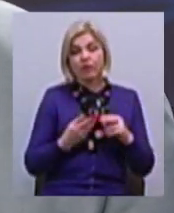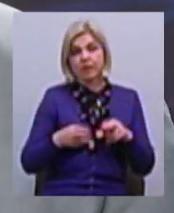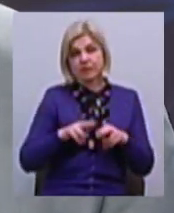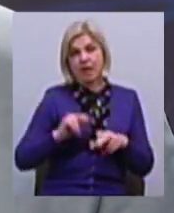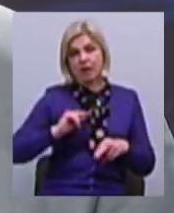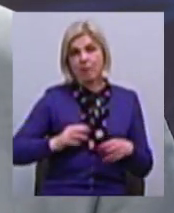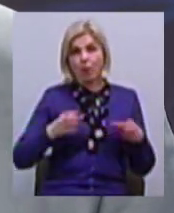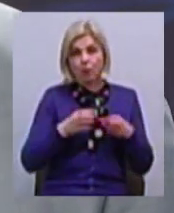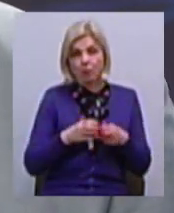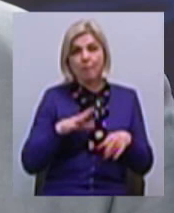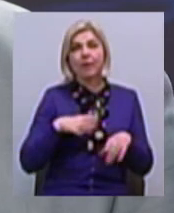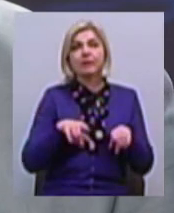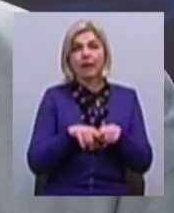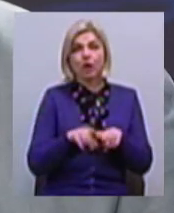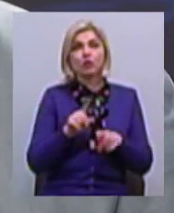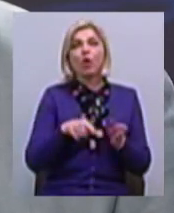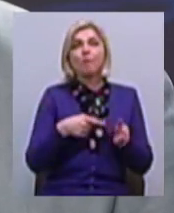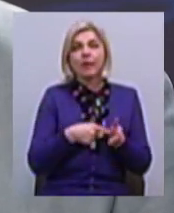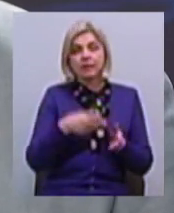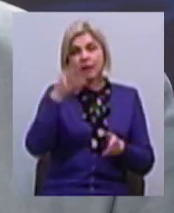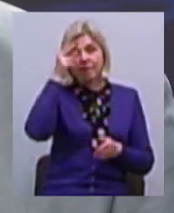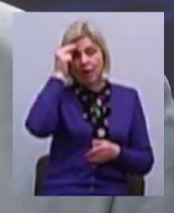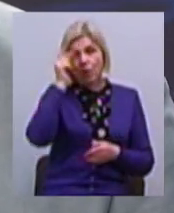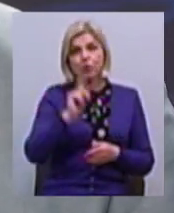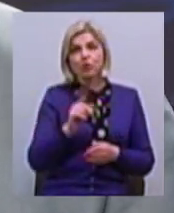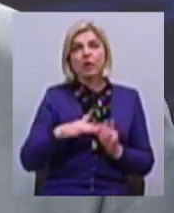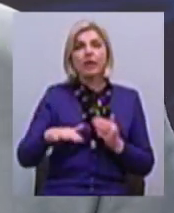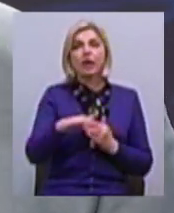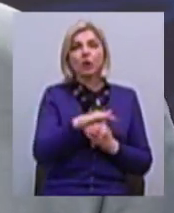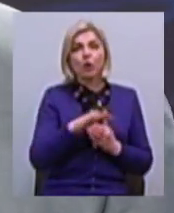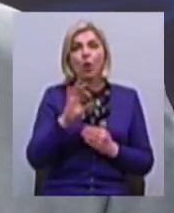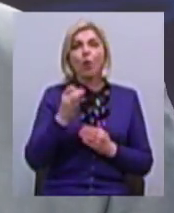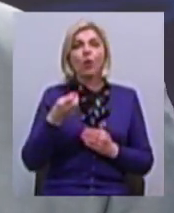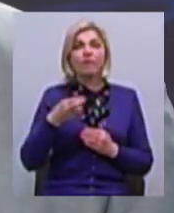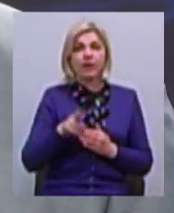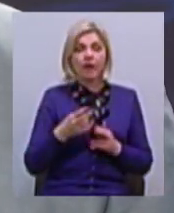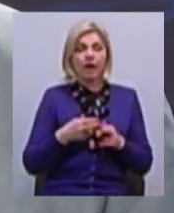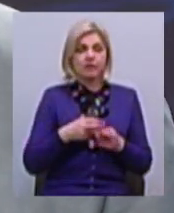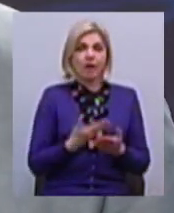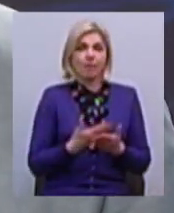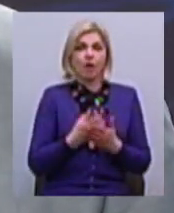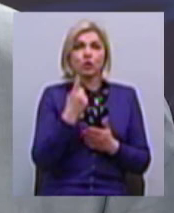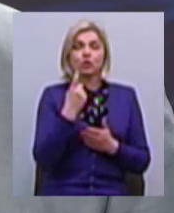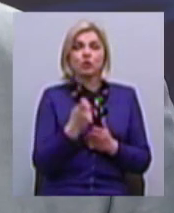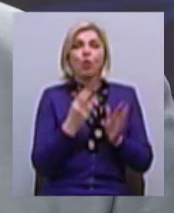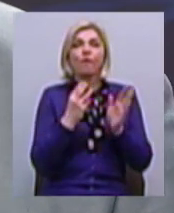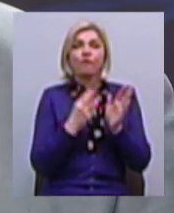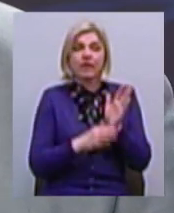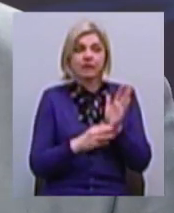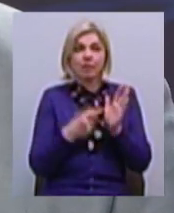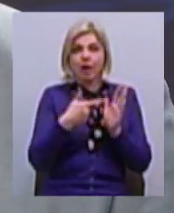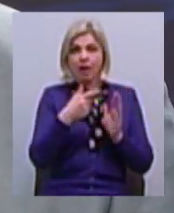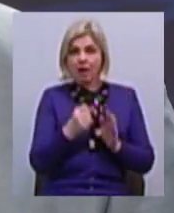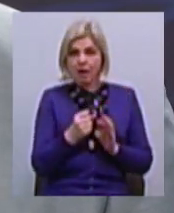групи були такі, що місто, враховуючи, що територія Ольвії – це майже 180